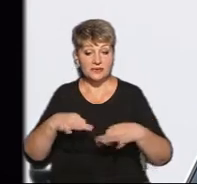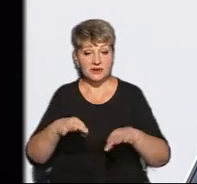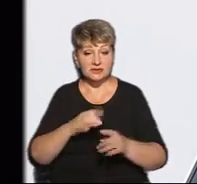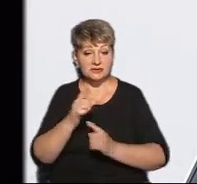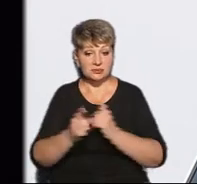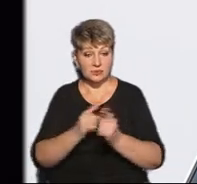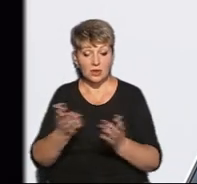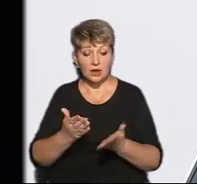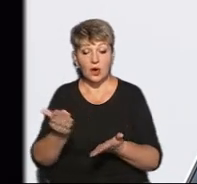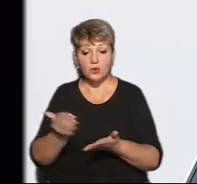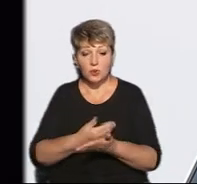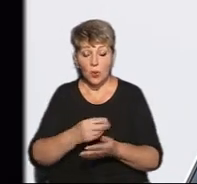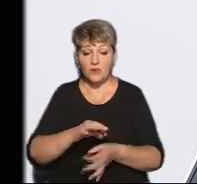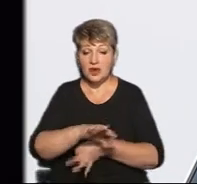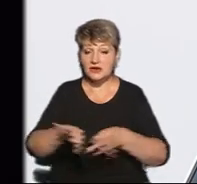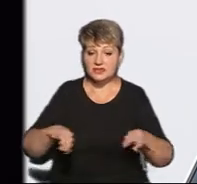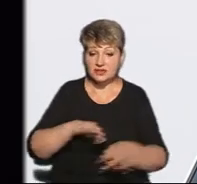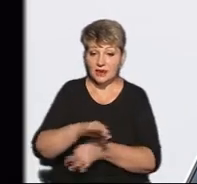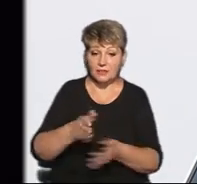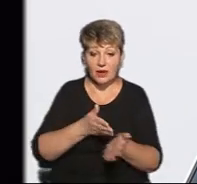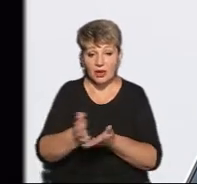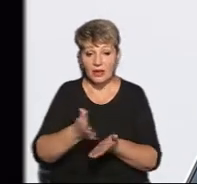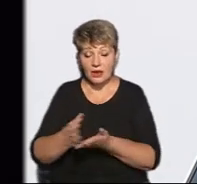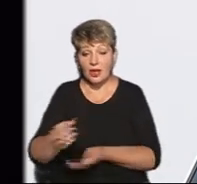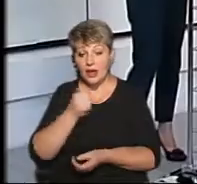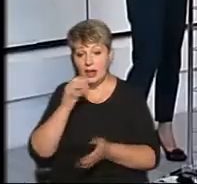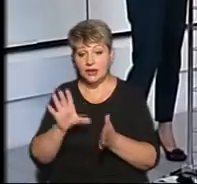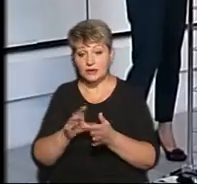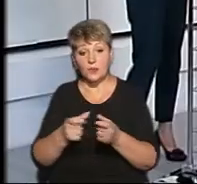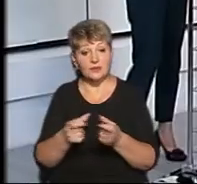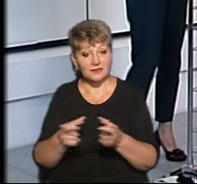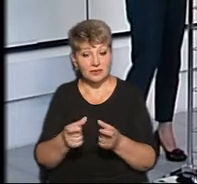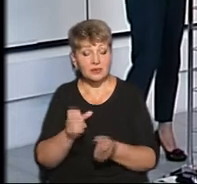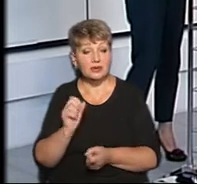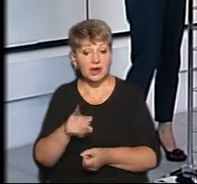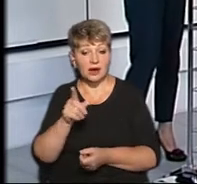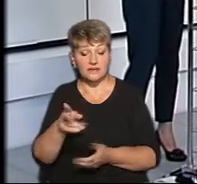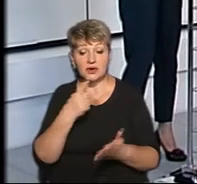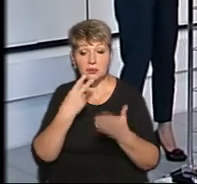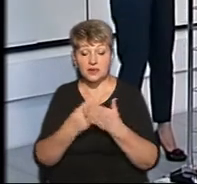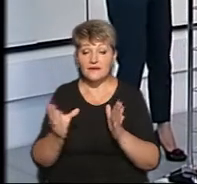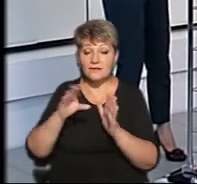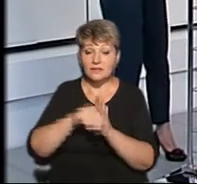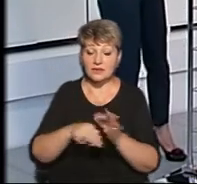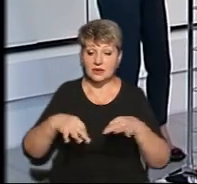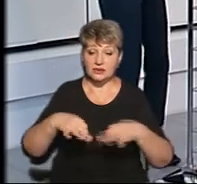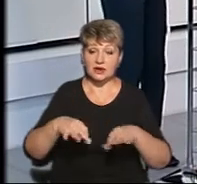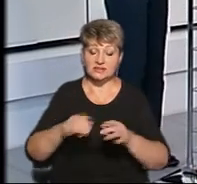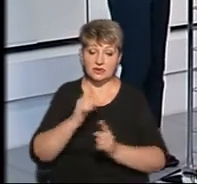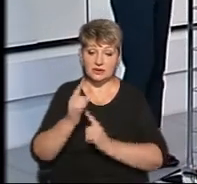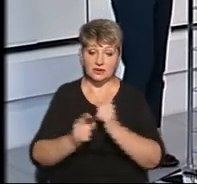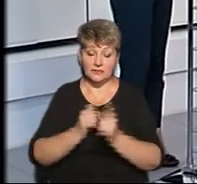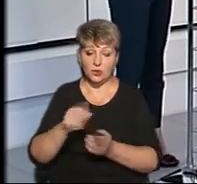яка передбачає нову схему маршрутів, диспетчеризацію та електронний квиток. Як ви бачите реалізацію транспортної реформи у